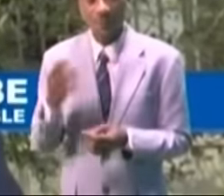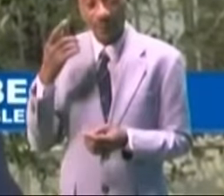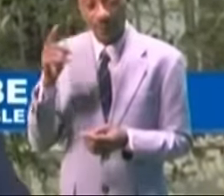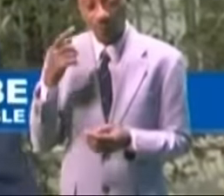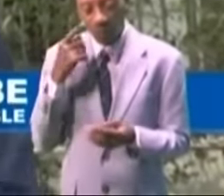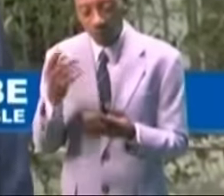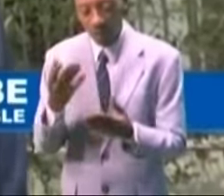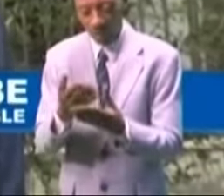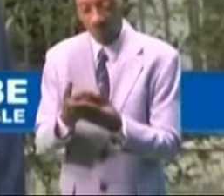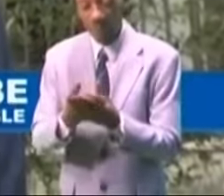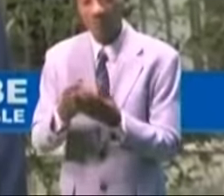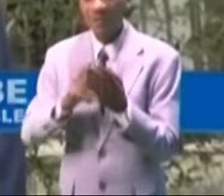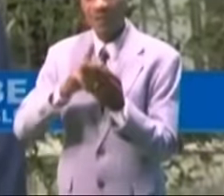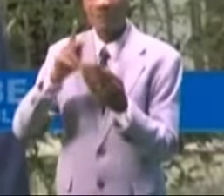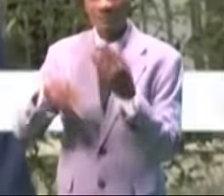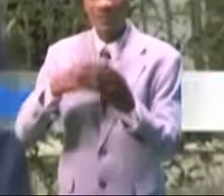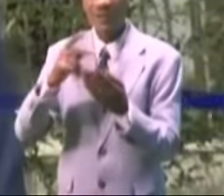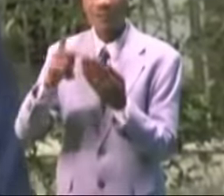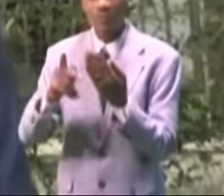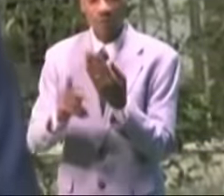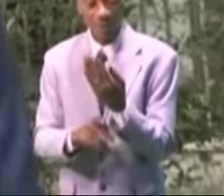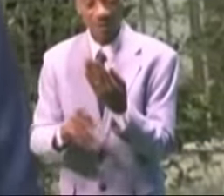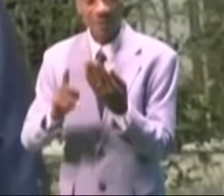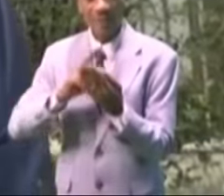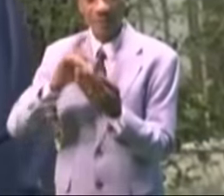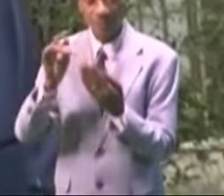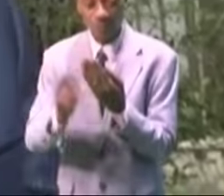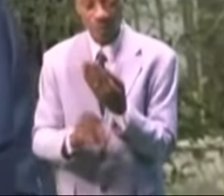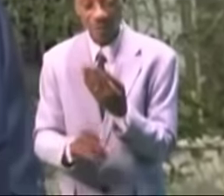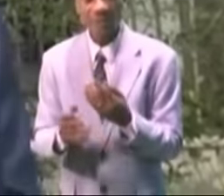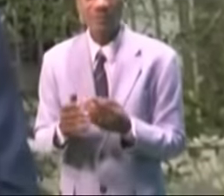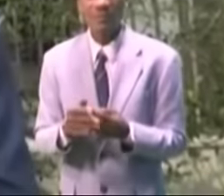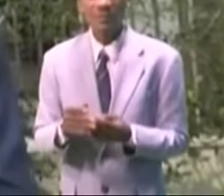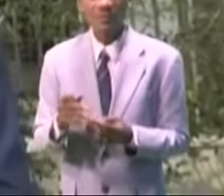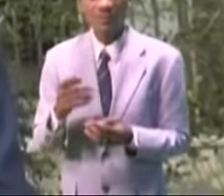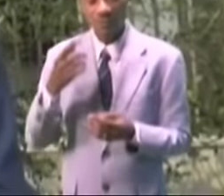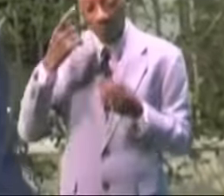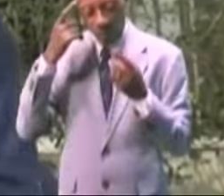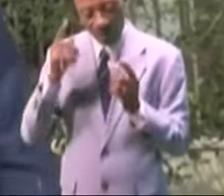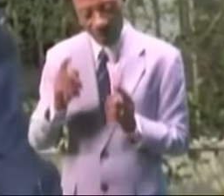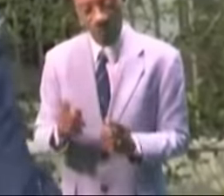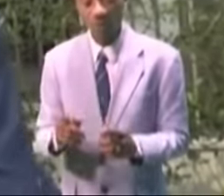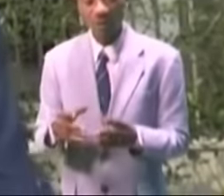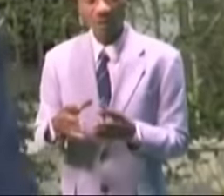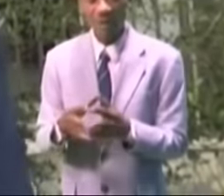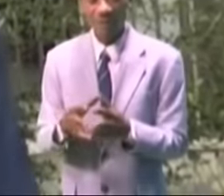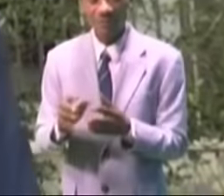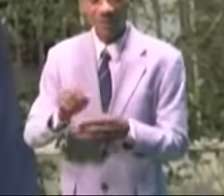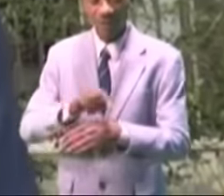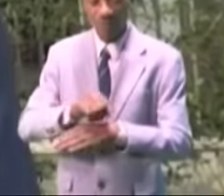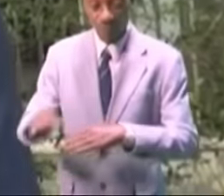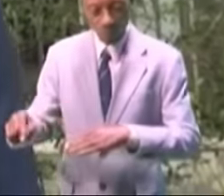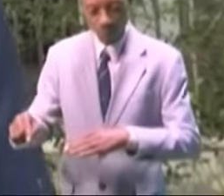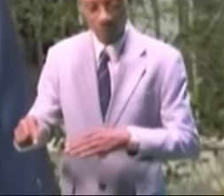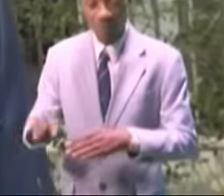projet, alors nous allons adopter et donner encore à l'agence d'exécution pour continuer à réaliser les travaux du